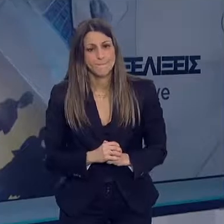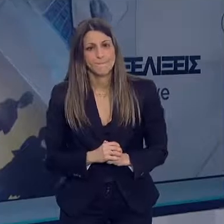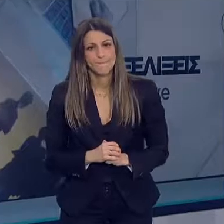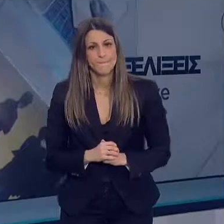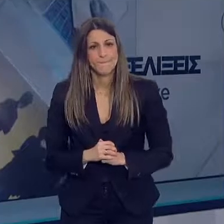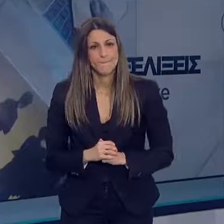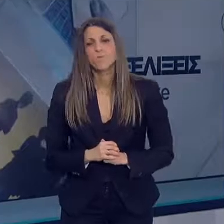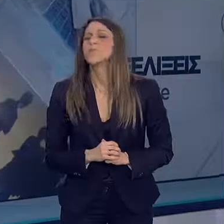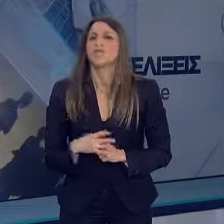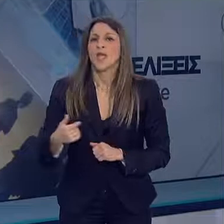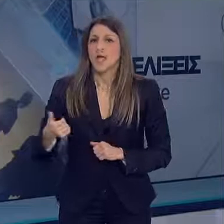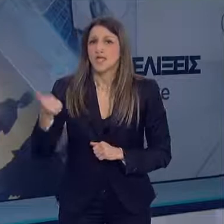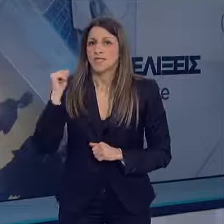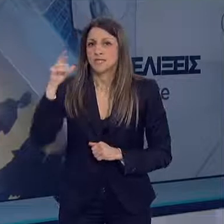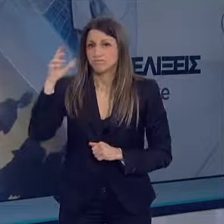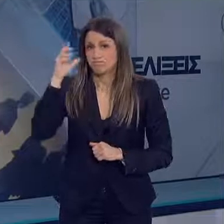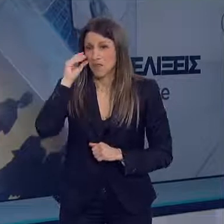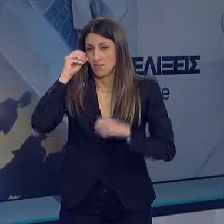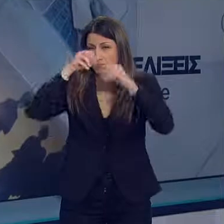για άνοιγμα των σχολείων στις 11 Μαΐου.